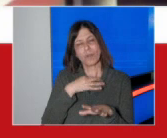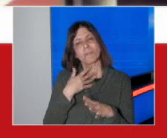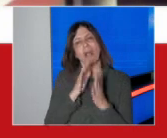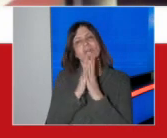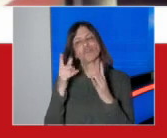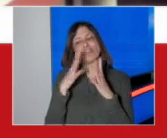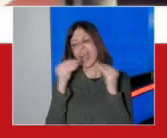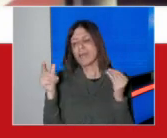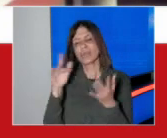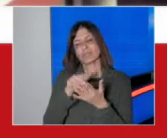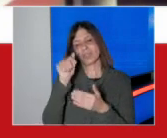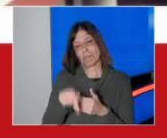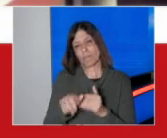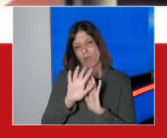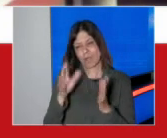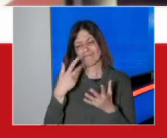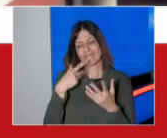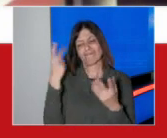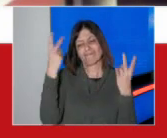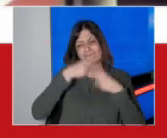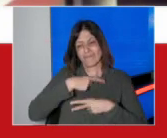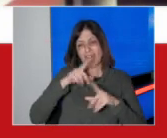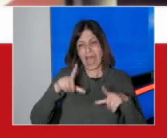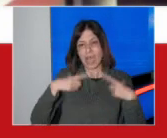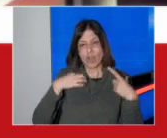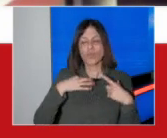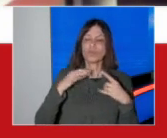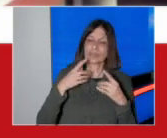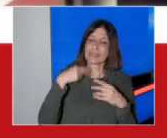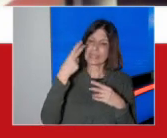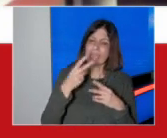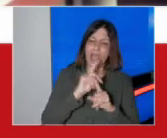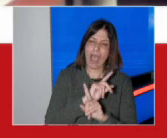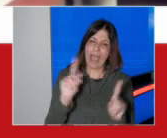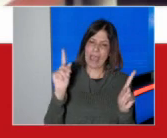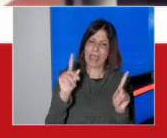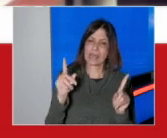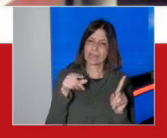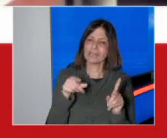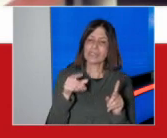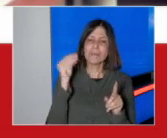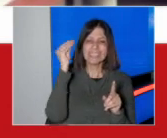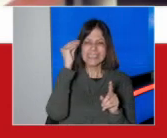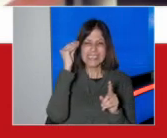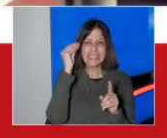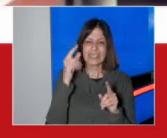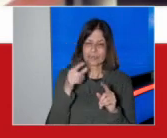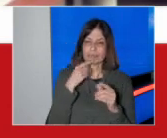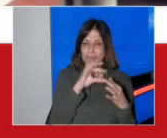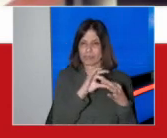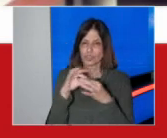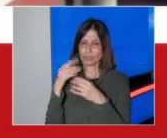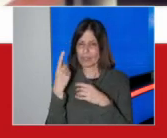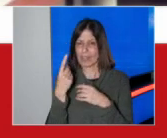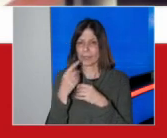תיעלם, אבל היא פה, אני חושב שהאימפקט שלה על החיים שלנו תהיה אחרת, וזה מאוד מזכיר, ובמשפט אחד, בבקשה, תרשה